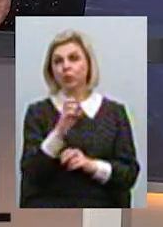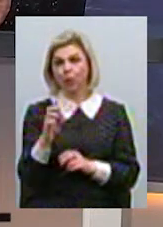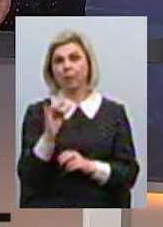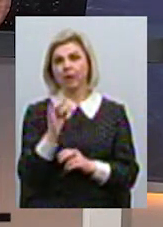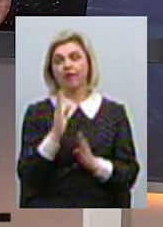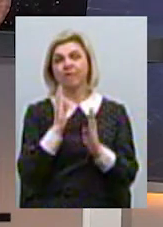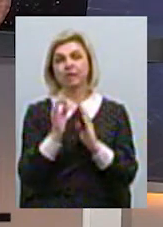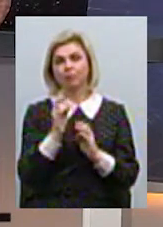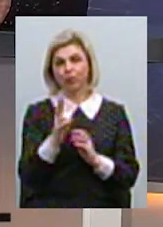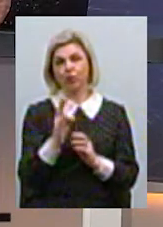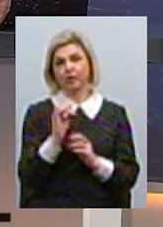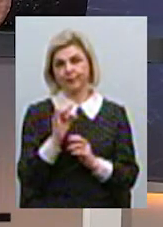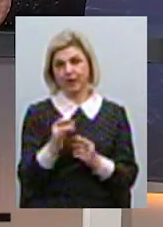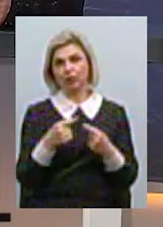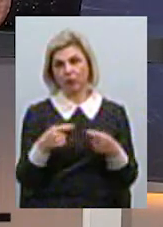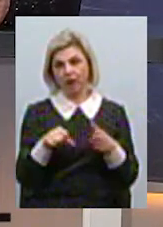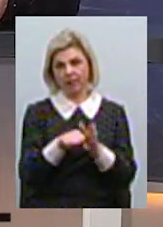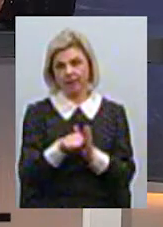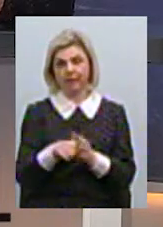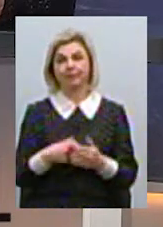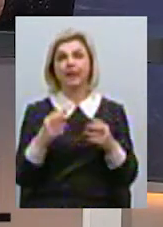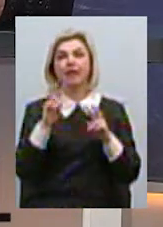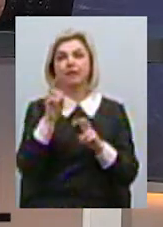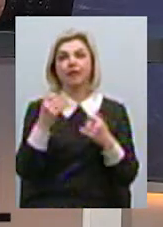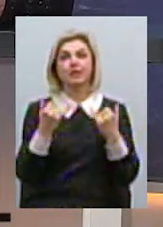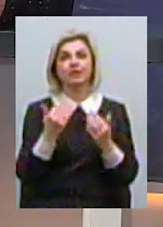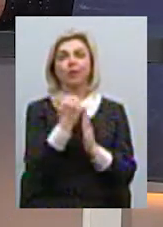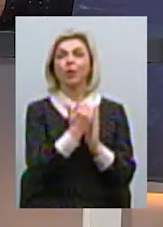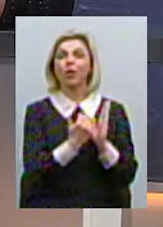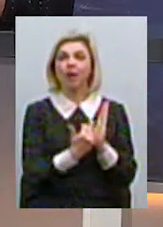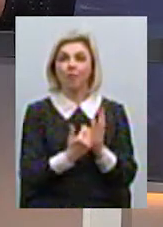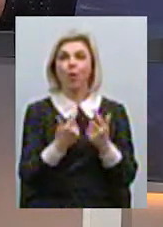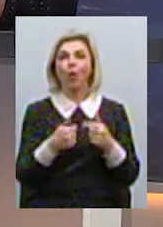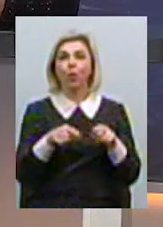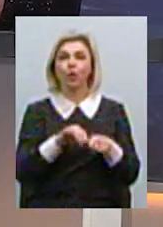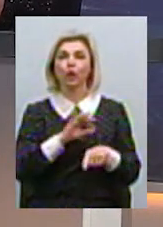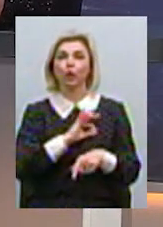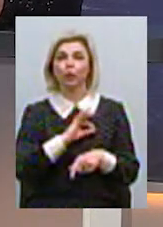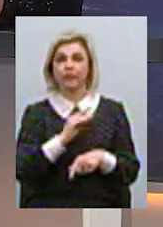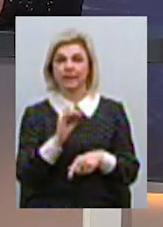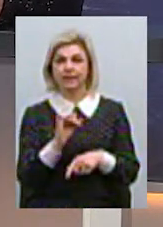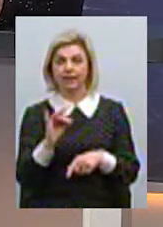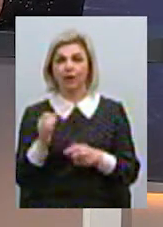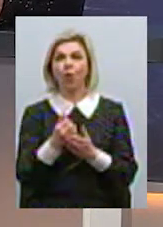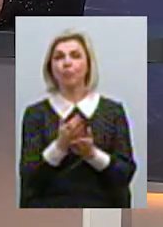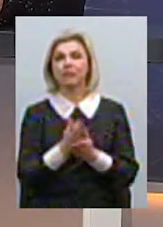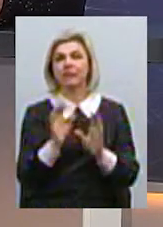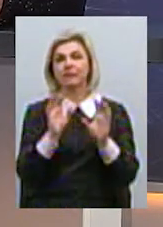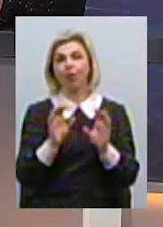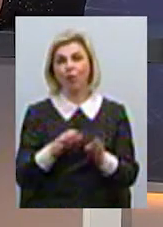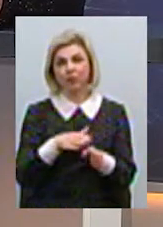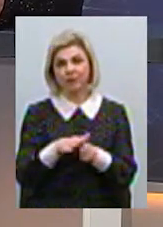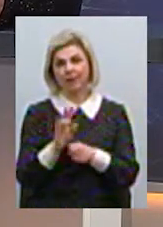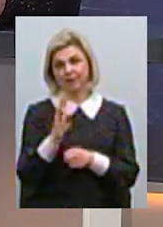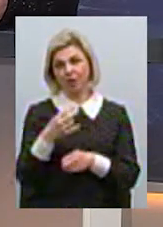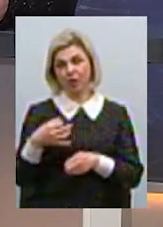сайті МК «Суспільне медіа». Тема сьогоднішньої програми – органи юстиції, забезпечення законності на